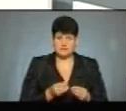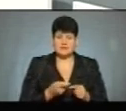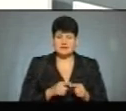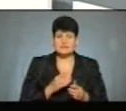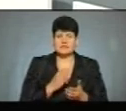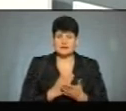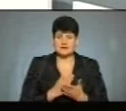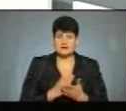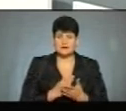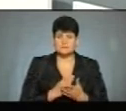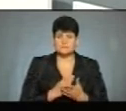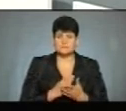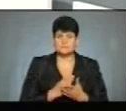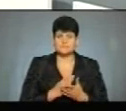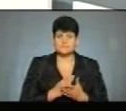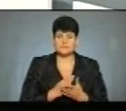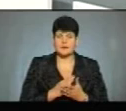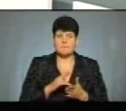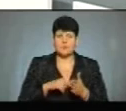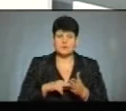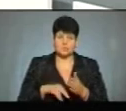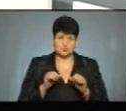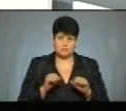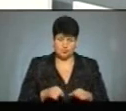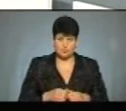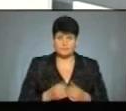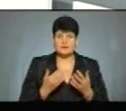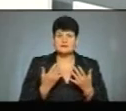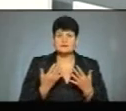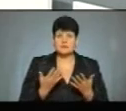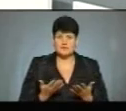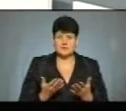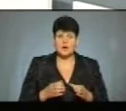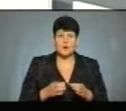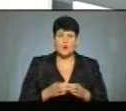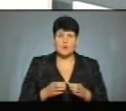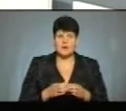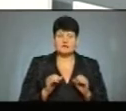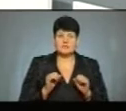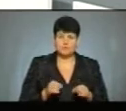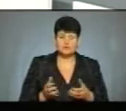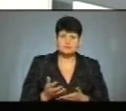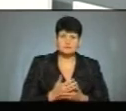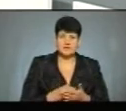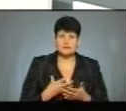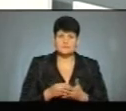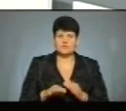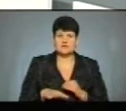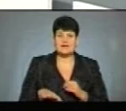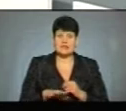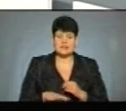наприклад, критерій податку спроможності, тобто наскільки громада може збирати на своїй